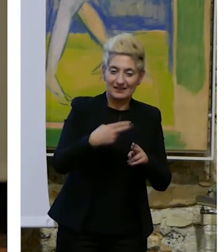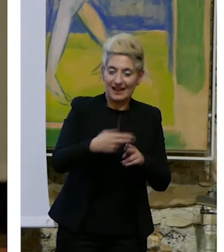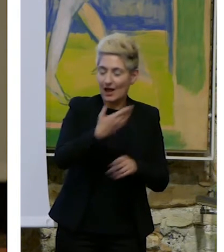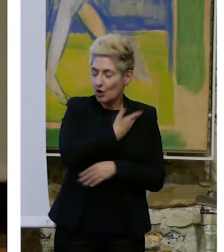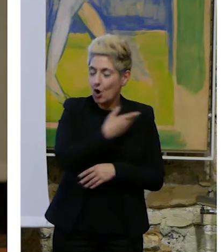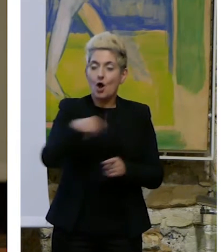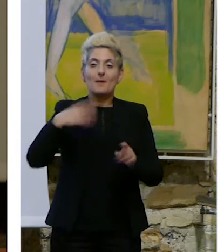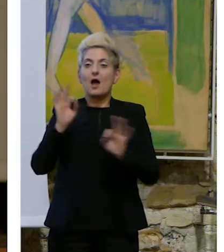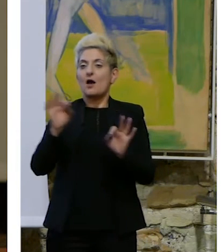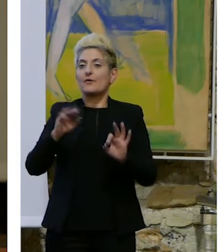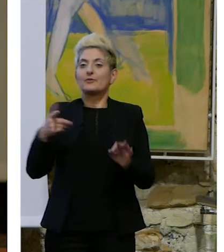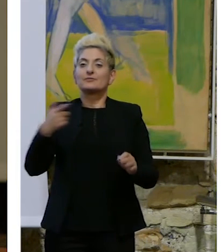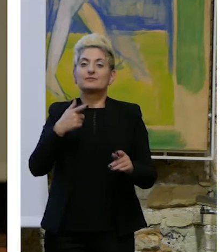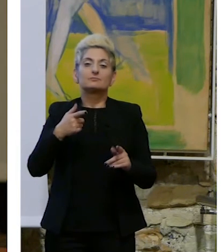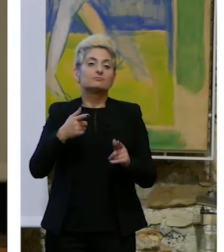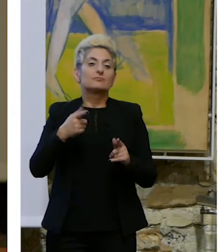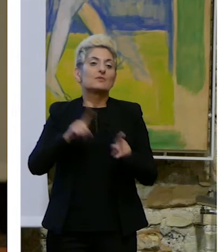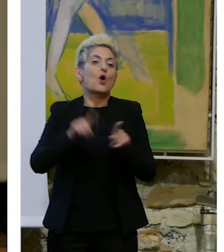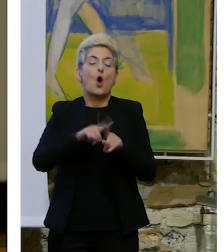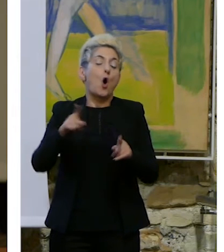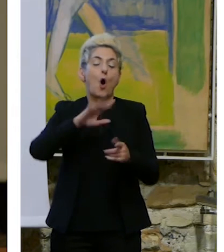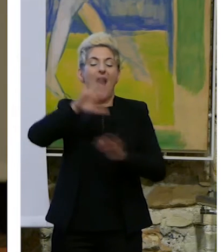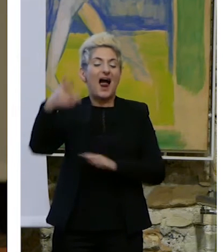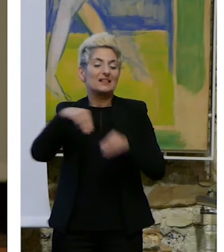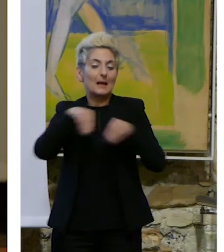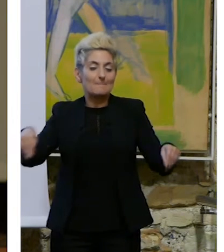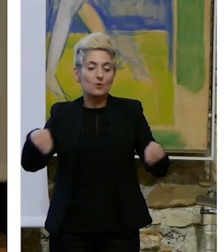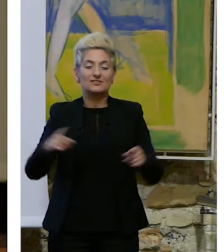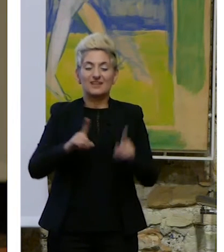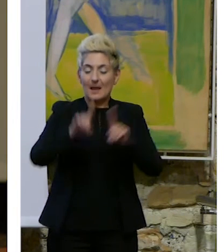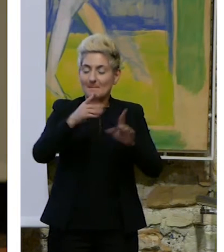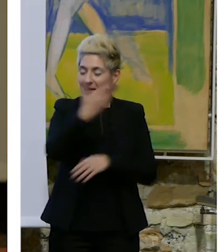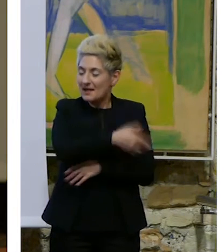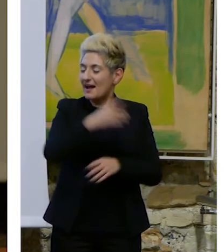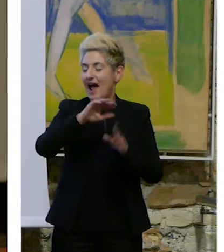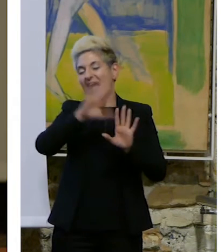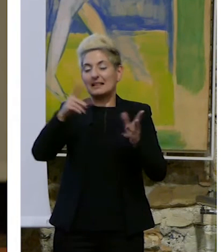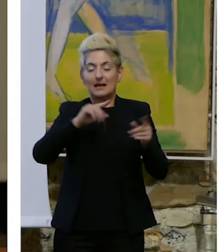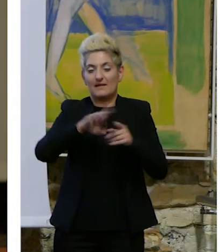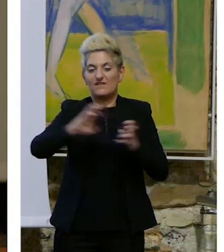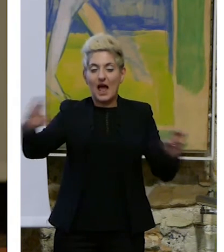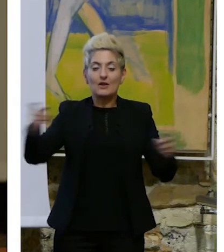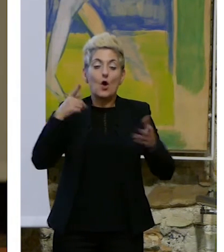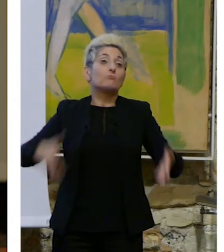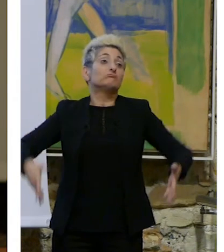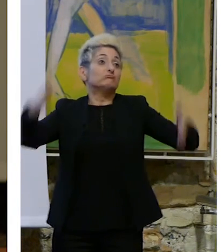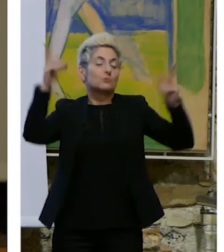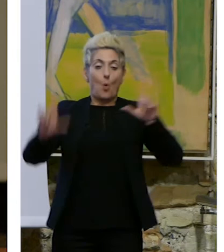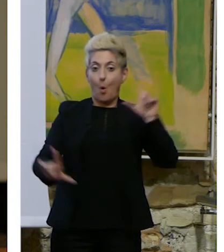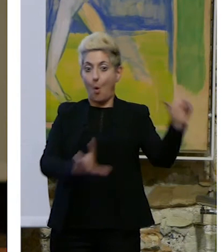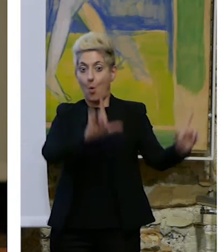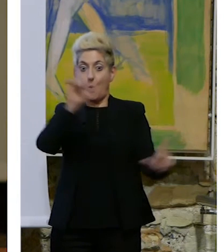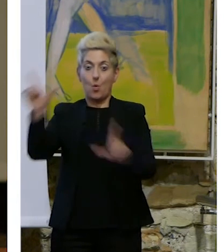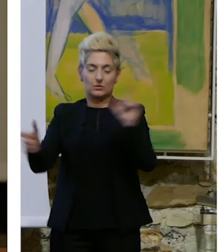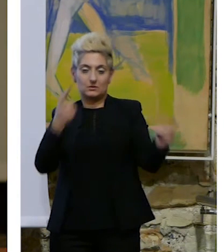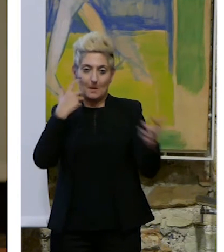della Pol di Pezzoli a Milano, sono delle robe stabili, che sono degli armadi di gran lusso,